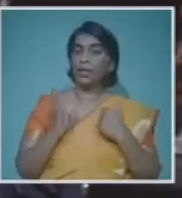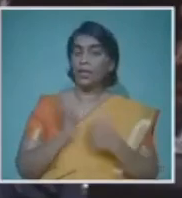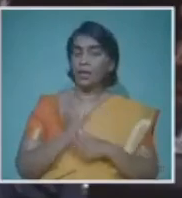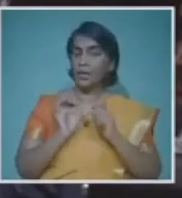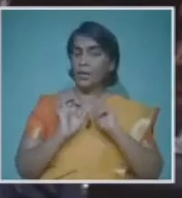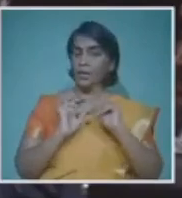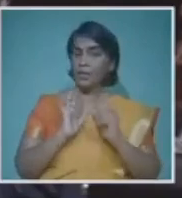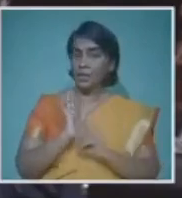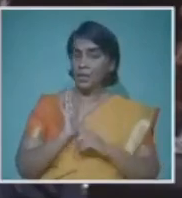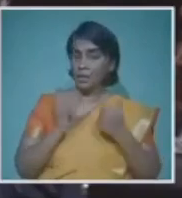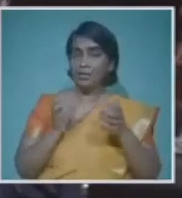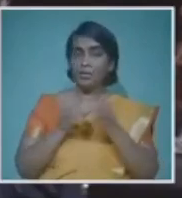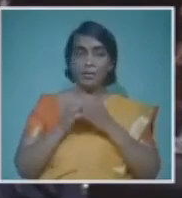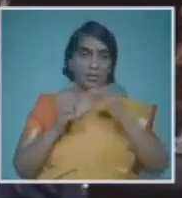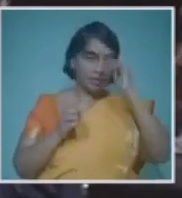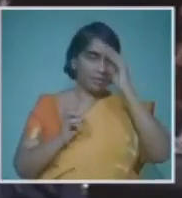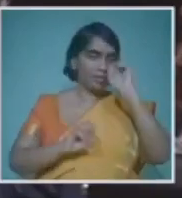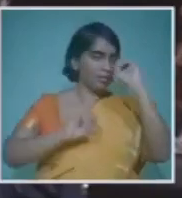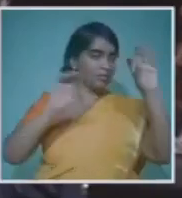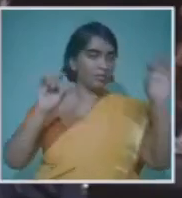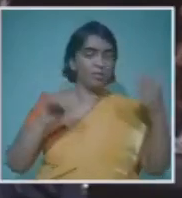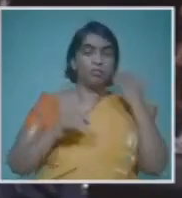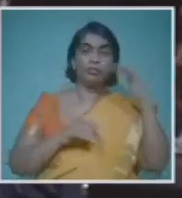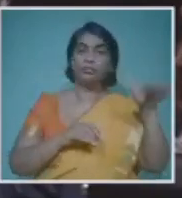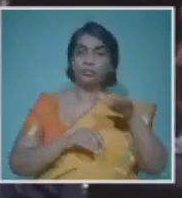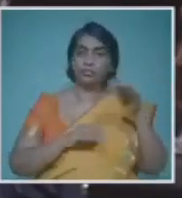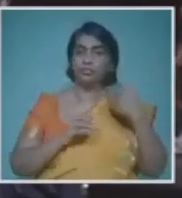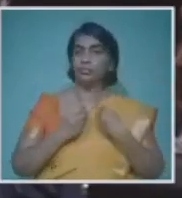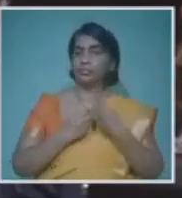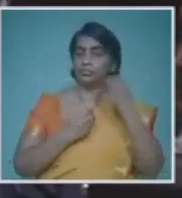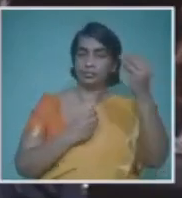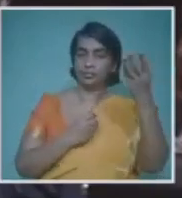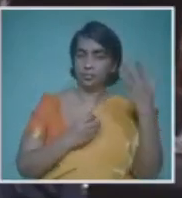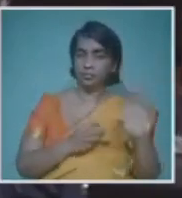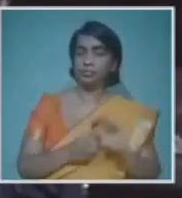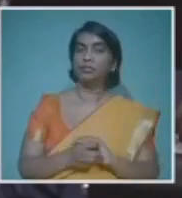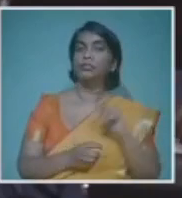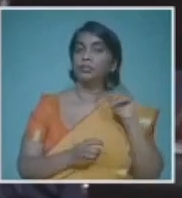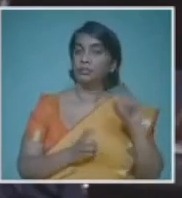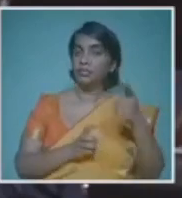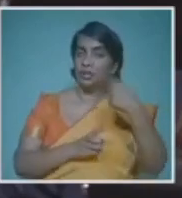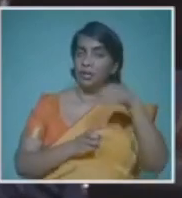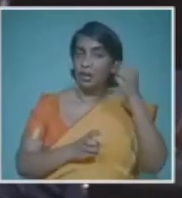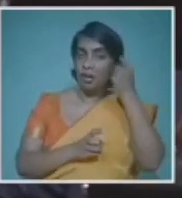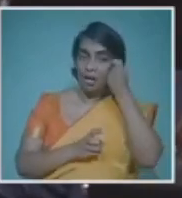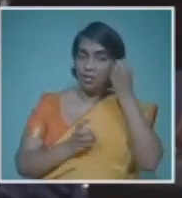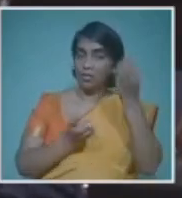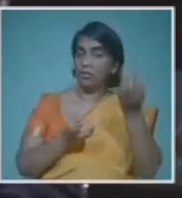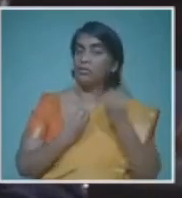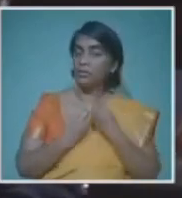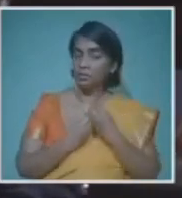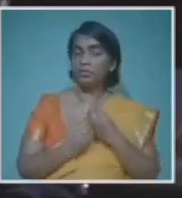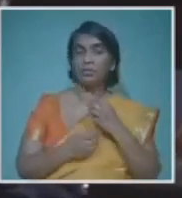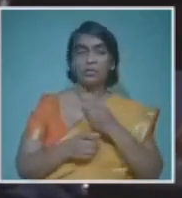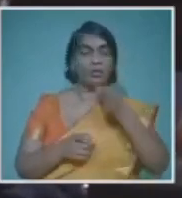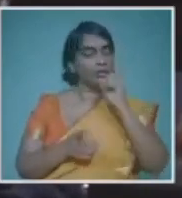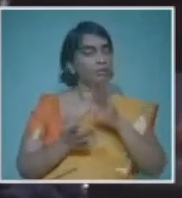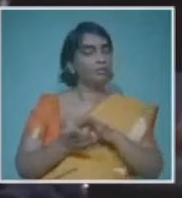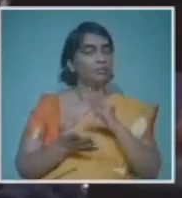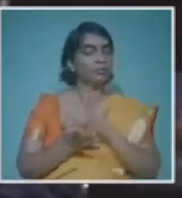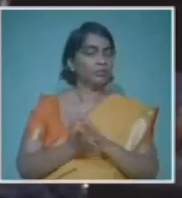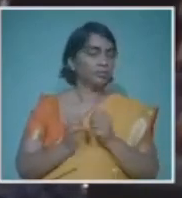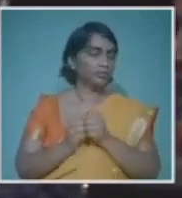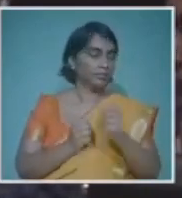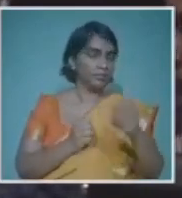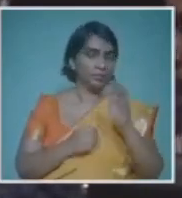කෙටුම්පත හදලා පක්ෂනායකවරුන්ටත් දීලා තියෙනවා, සිවිල් සමාජයට බාර දීලා තියෙනවා. ඒ උදවියගේ අදහස් අරගෙන ඒ සම්මත කර ගැනීමට